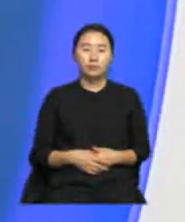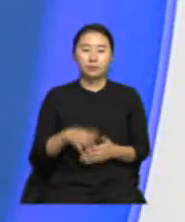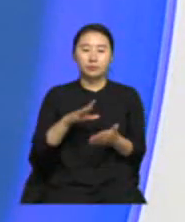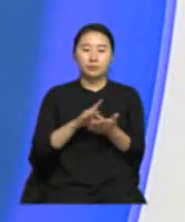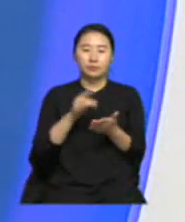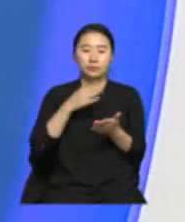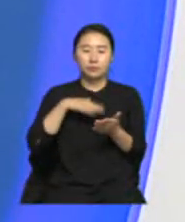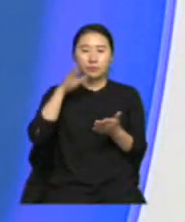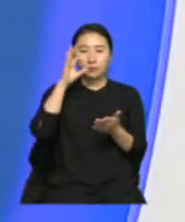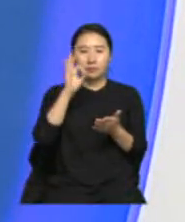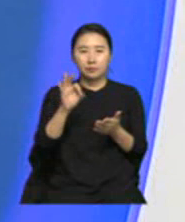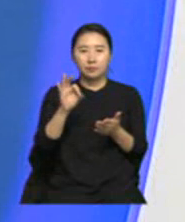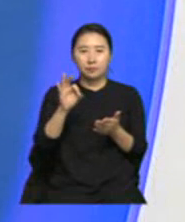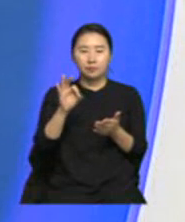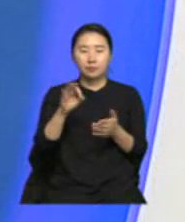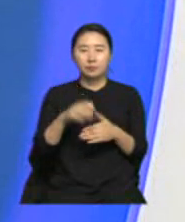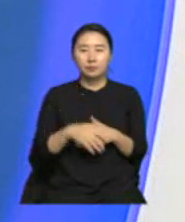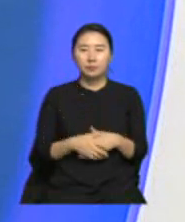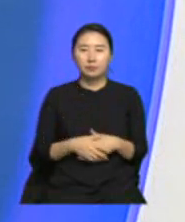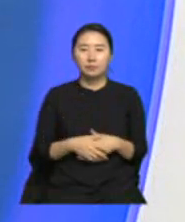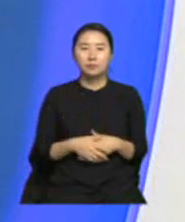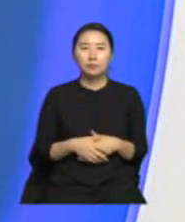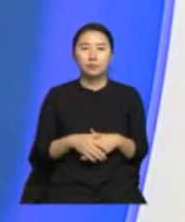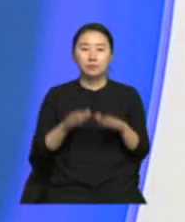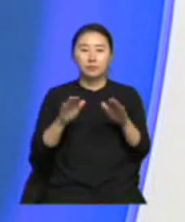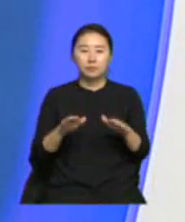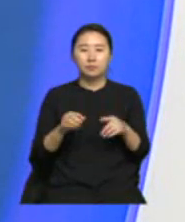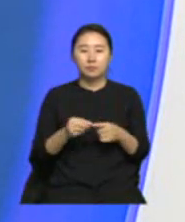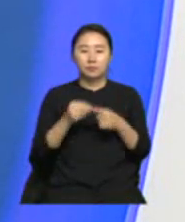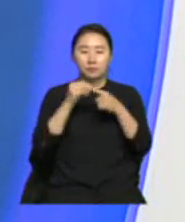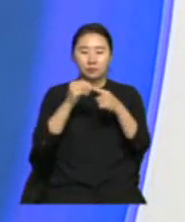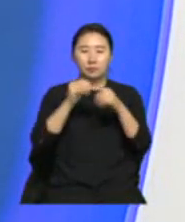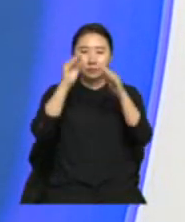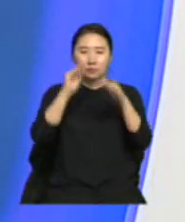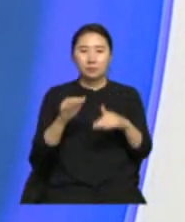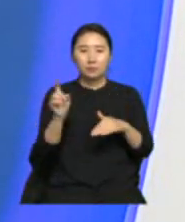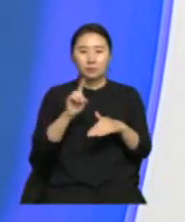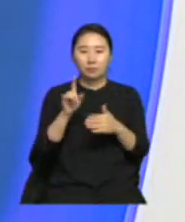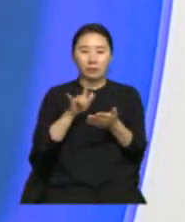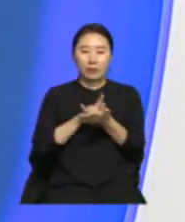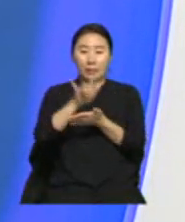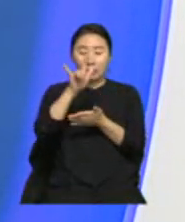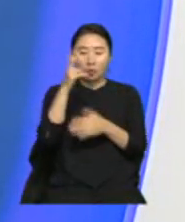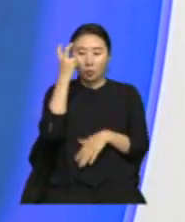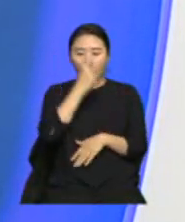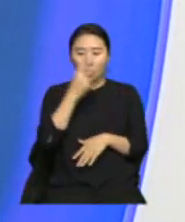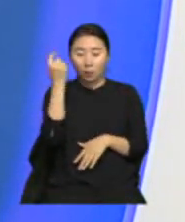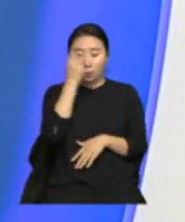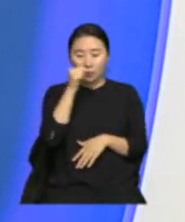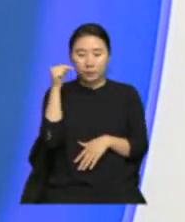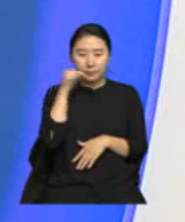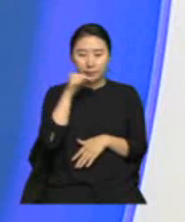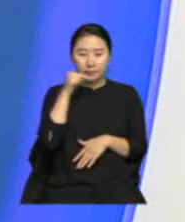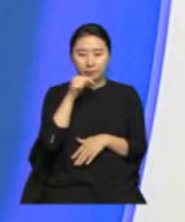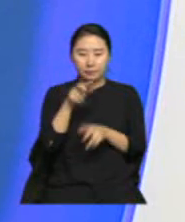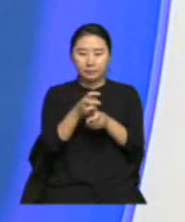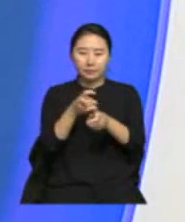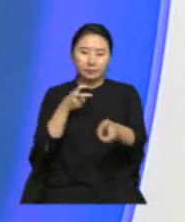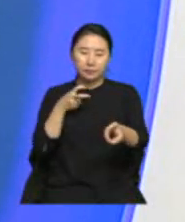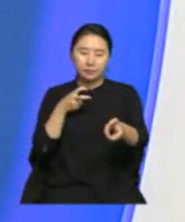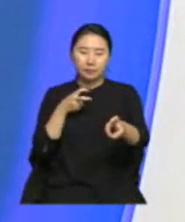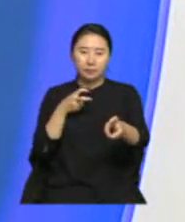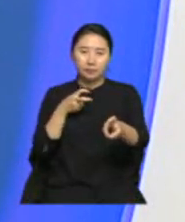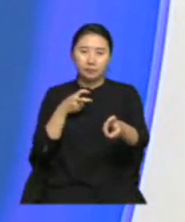키워드를 통해 이슈를 알아보는 클릭 키워드입니다. 오늘의 첫 번째 키워드는 드론 단속입니다. 가뜩이나 꽉 막히는